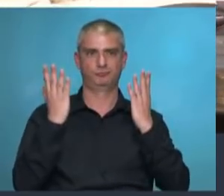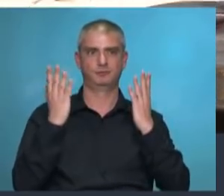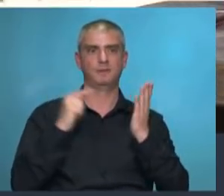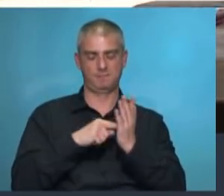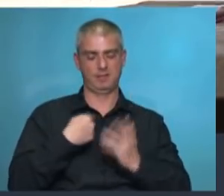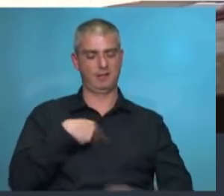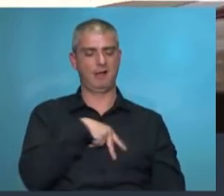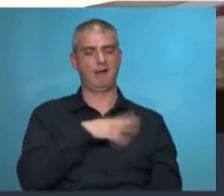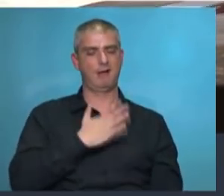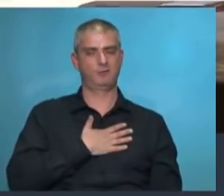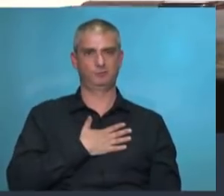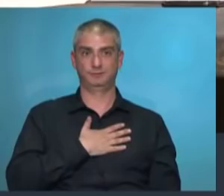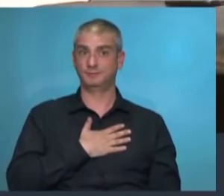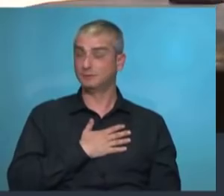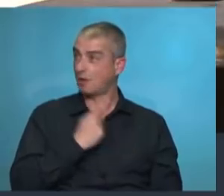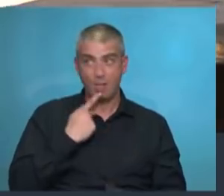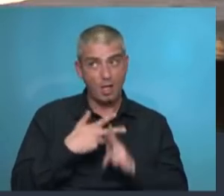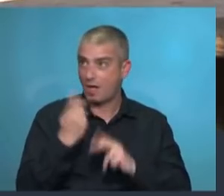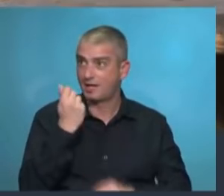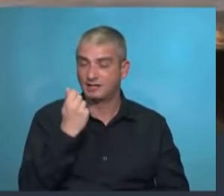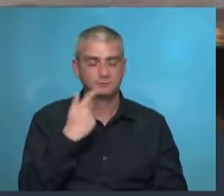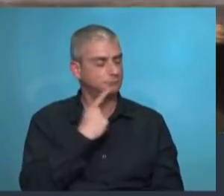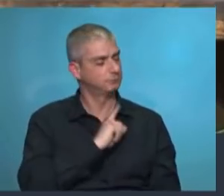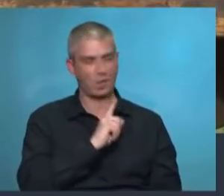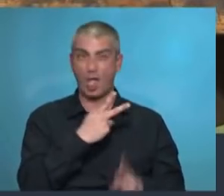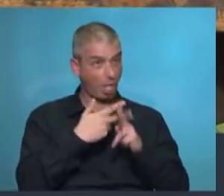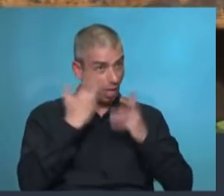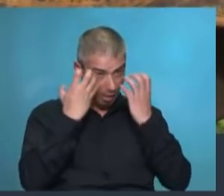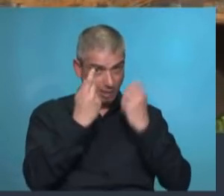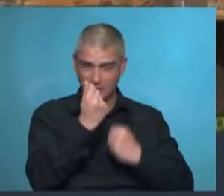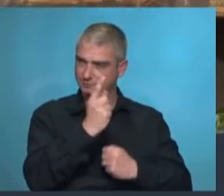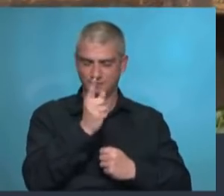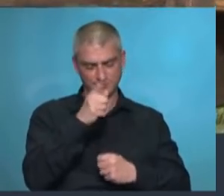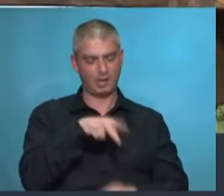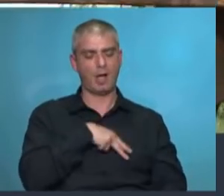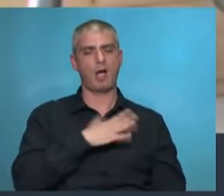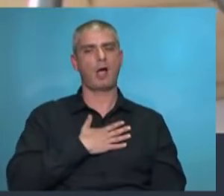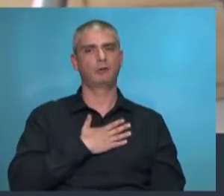כאחריות זה. זאת אומרת, זה לא רק הכסף. לא רק הכסף. זה אחריות.